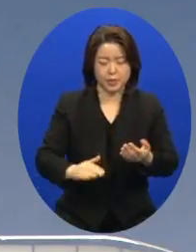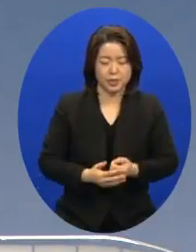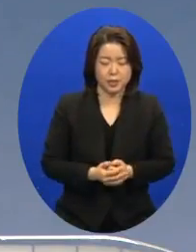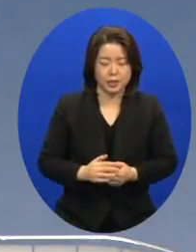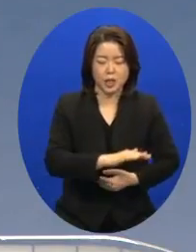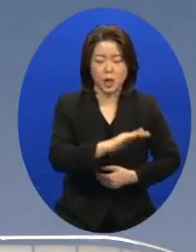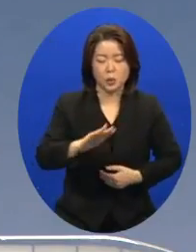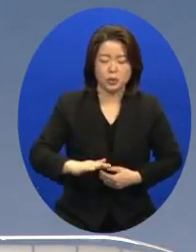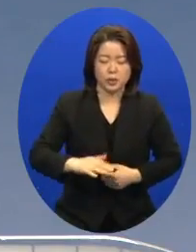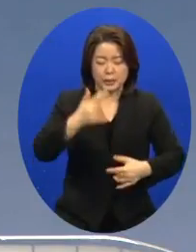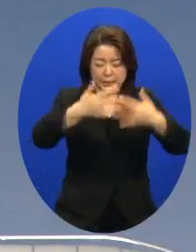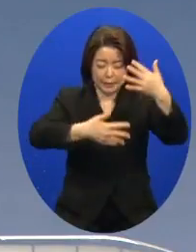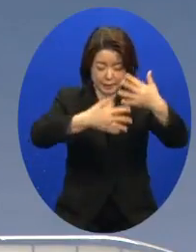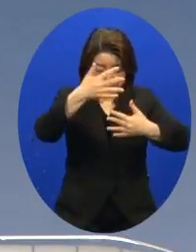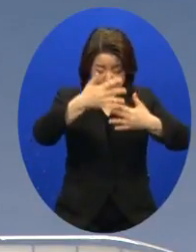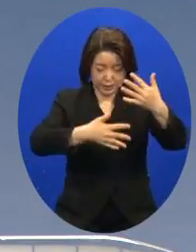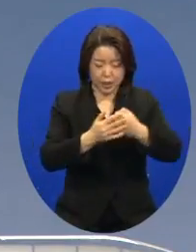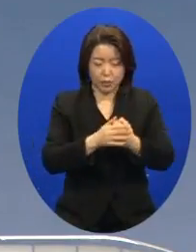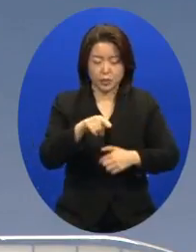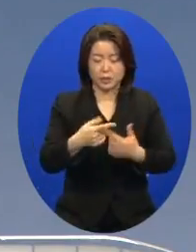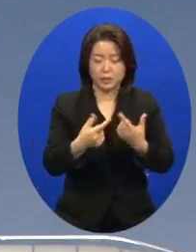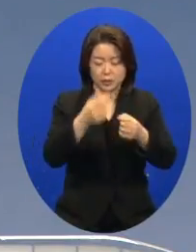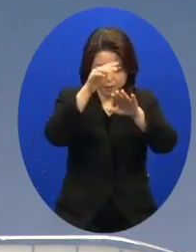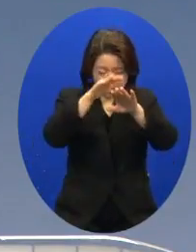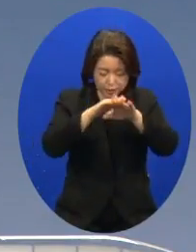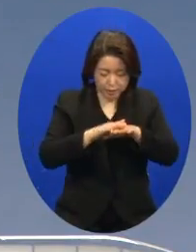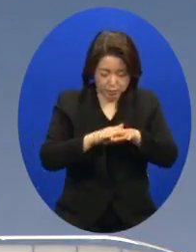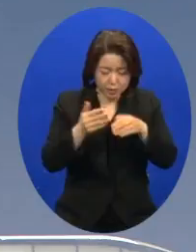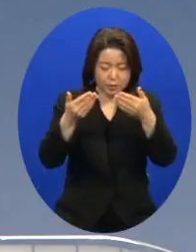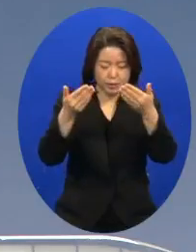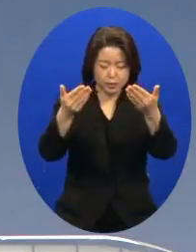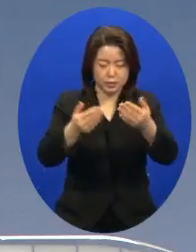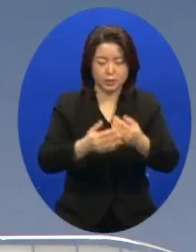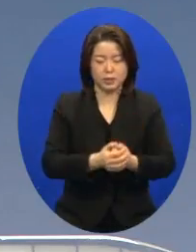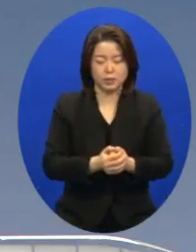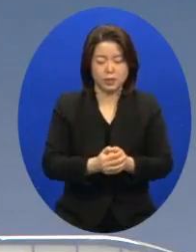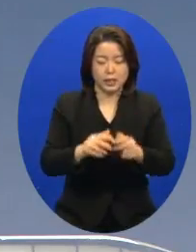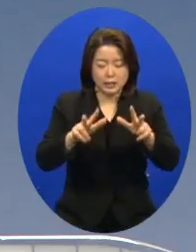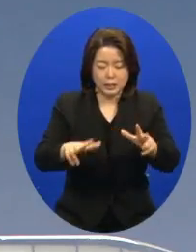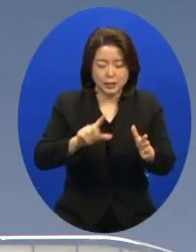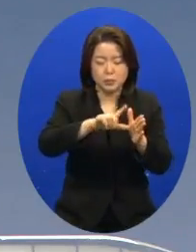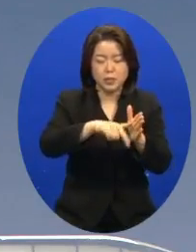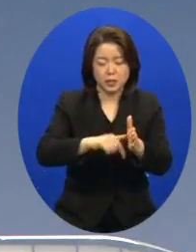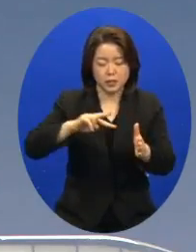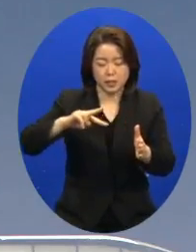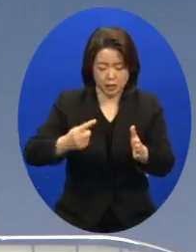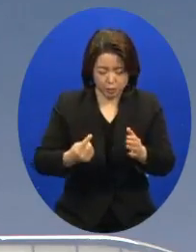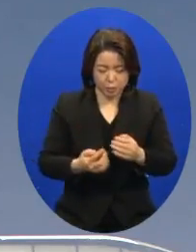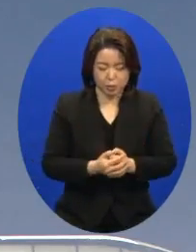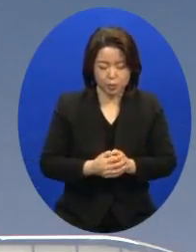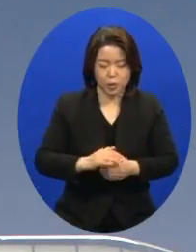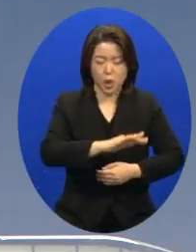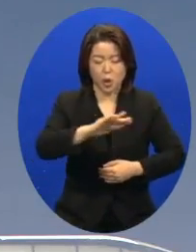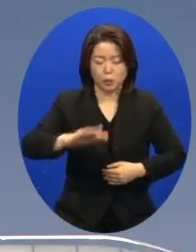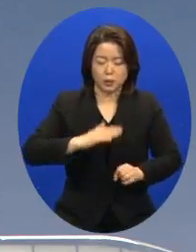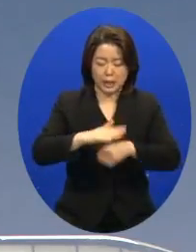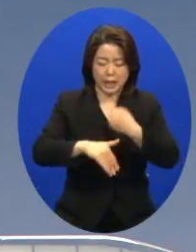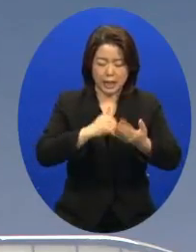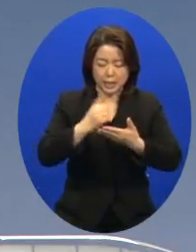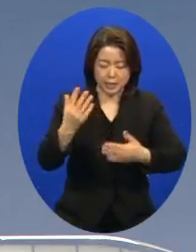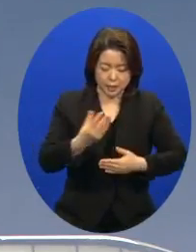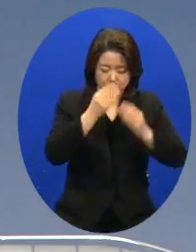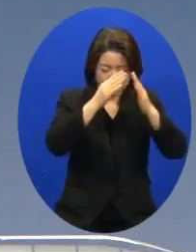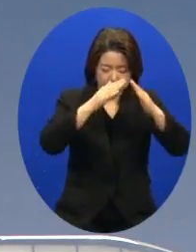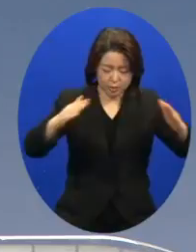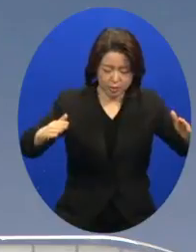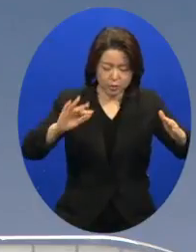우리가 영상으로 그렇게 예배를 드리는 지금 이 시간에도 우리가 하나님의 성전 된